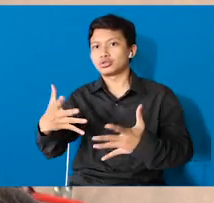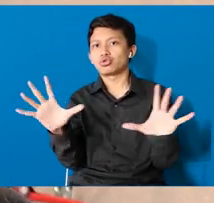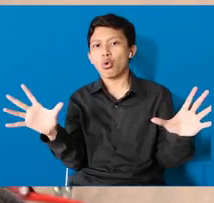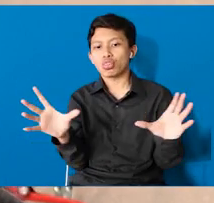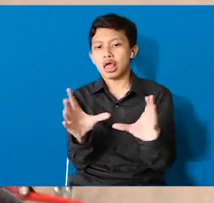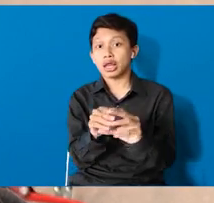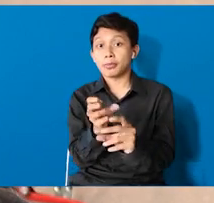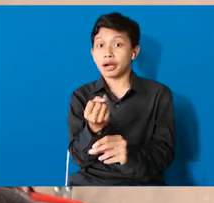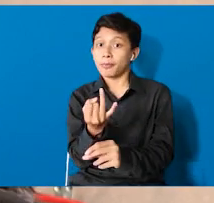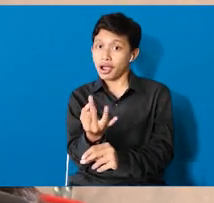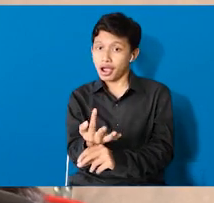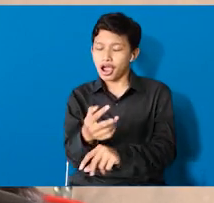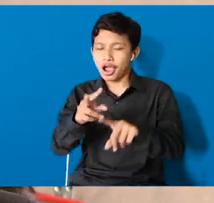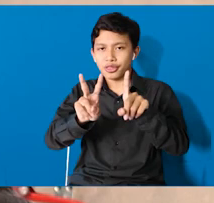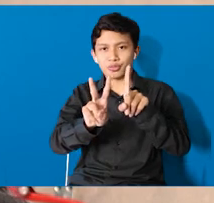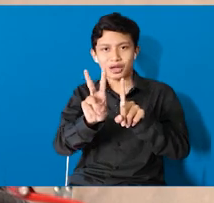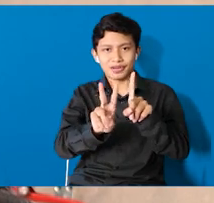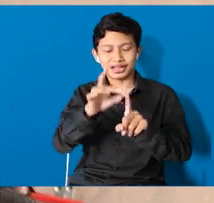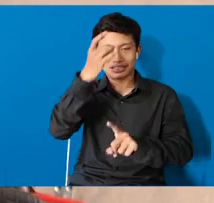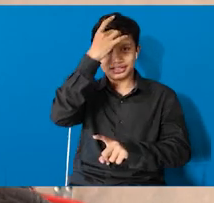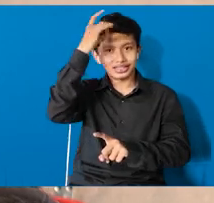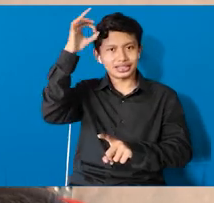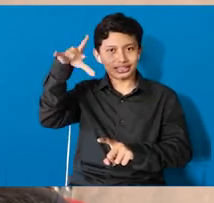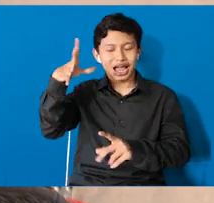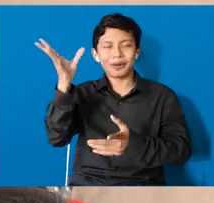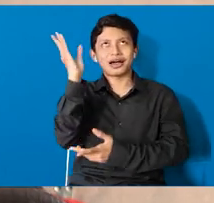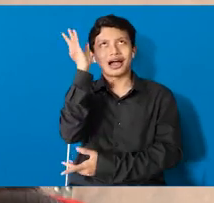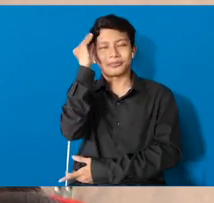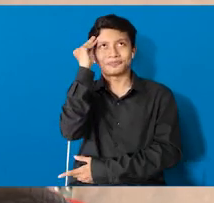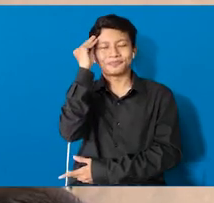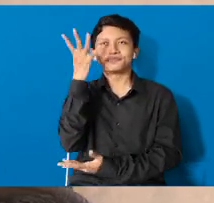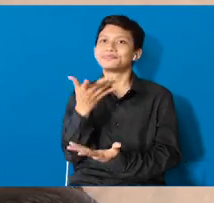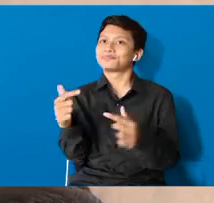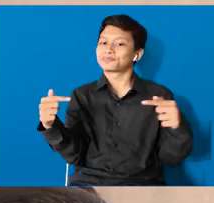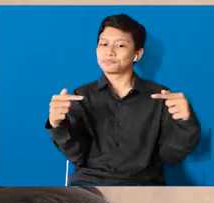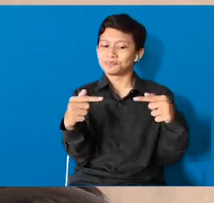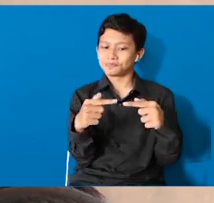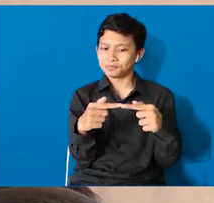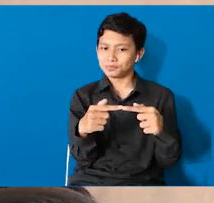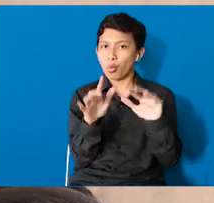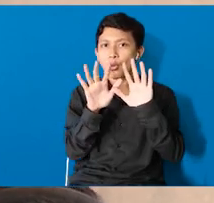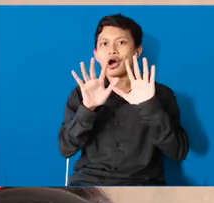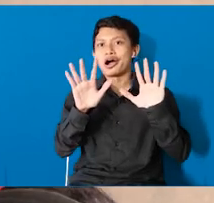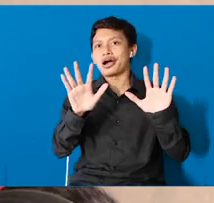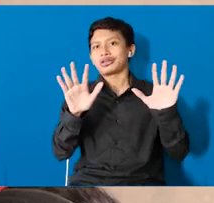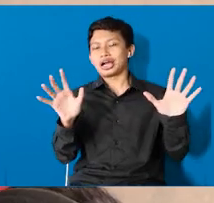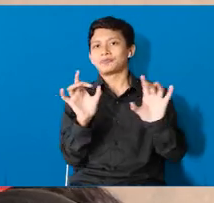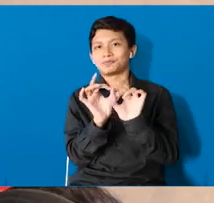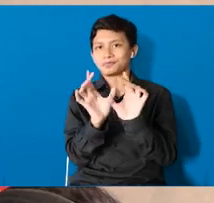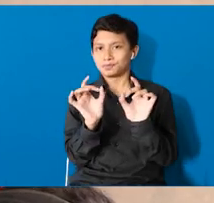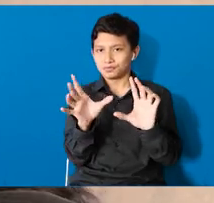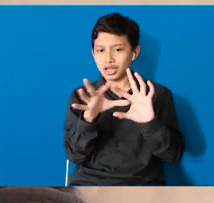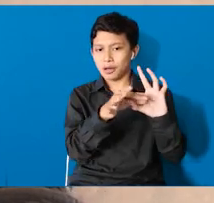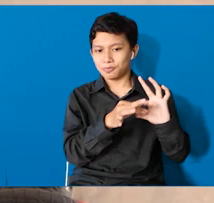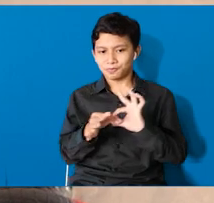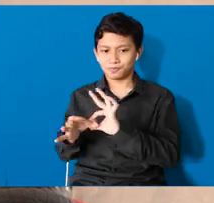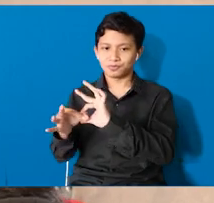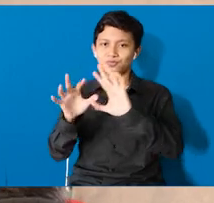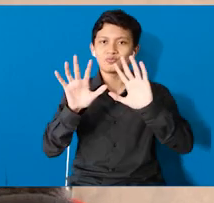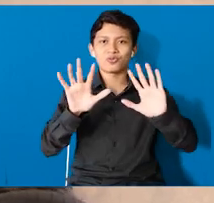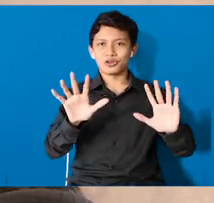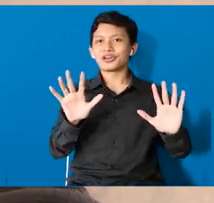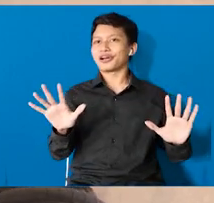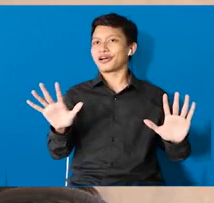sudah memiliki 12 di padukuhan. Jadi tambah dekat lagi dari yang tadinya di kelurahan jadi punya yang